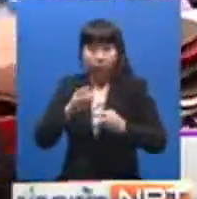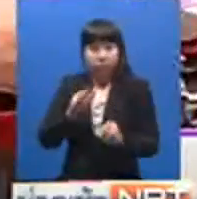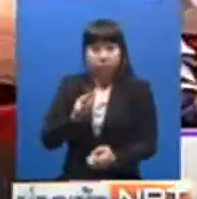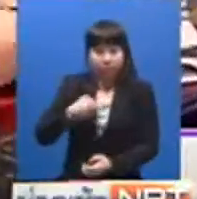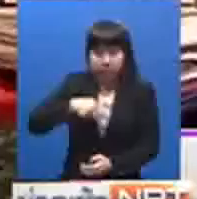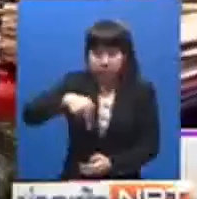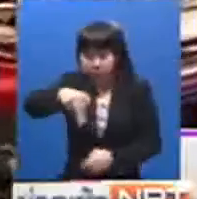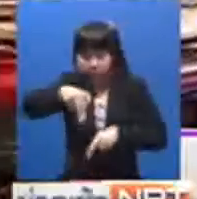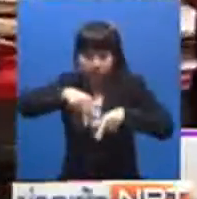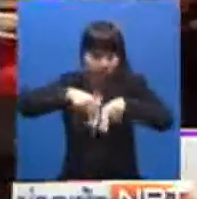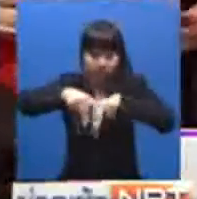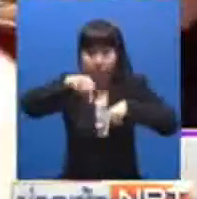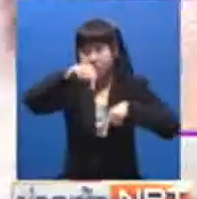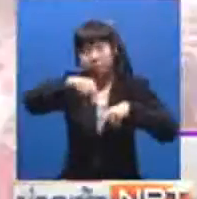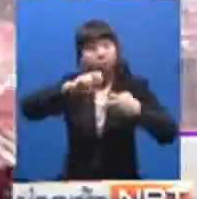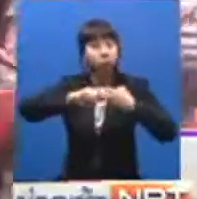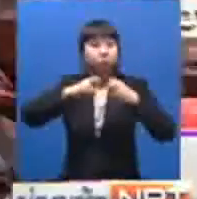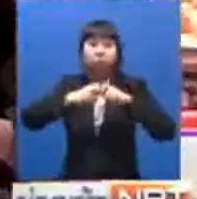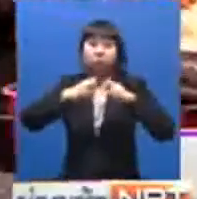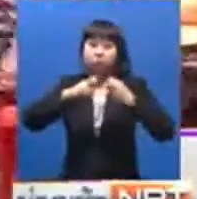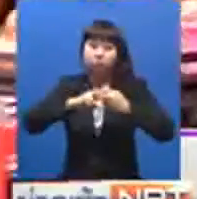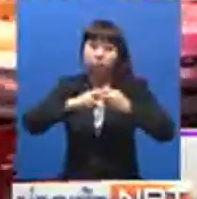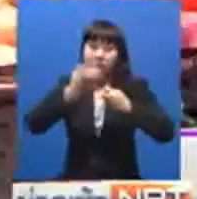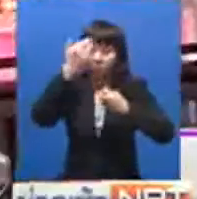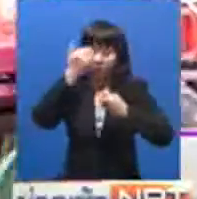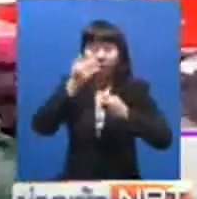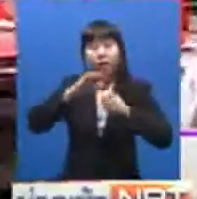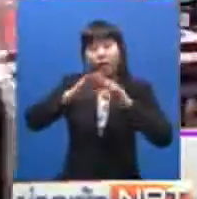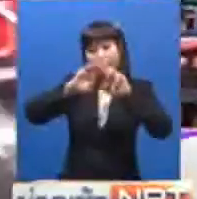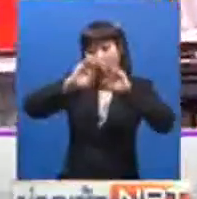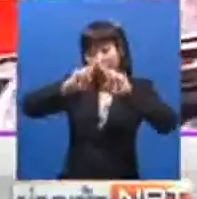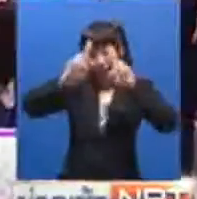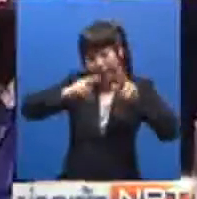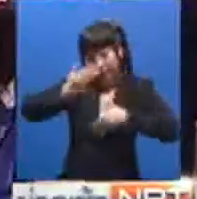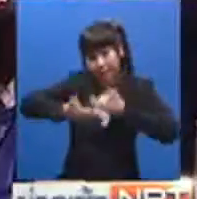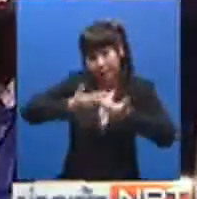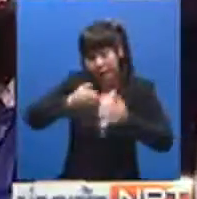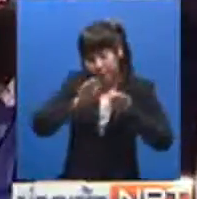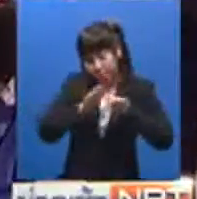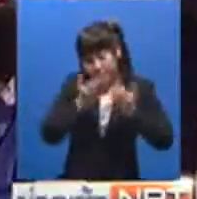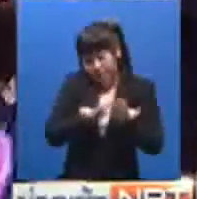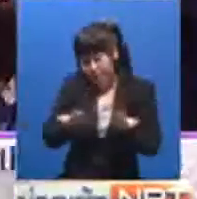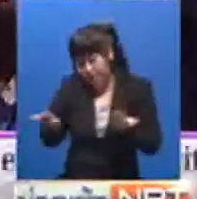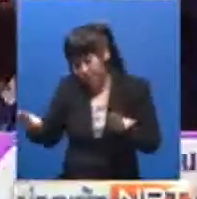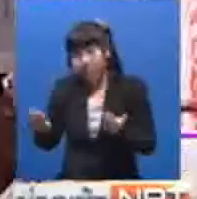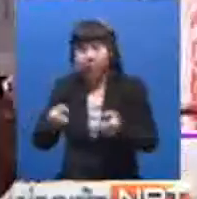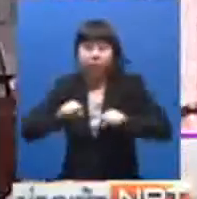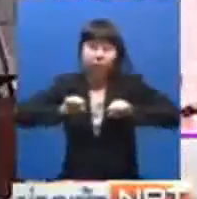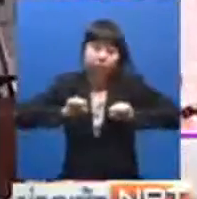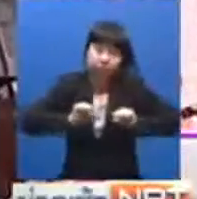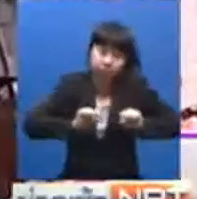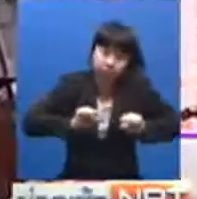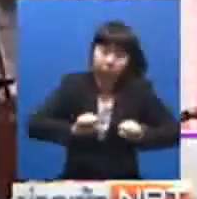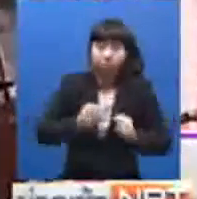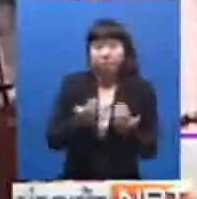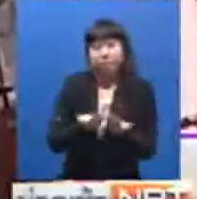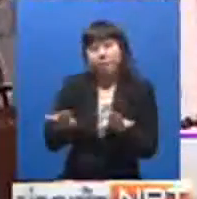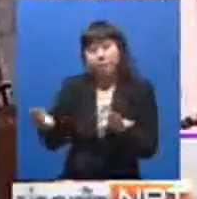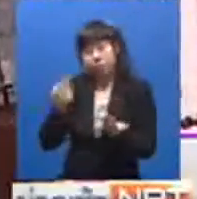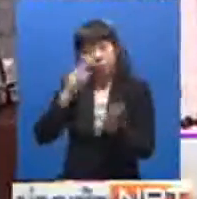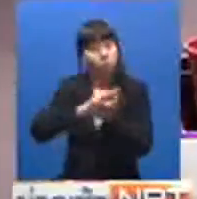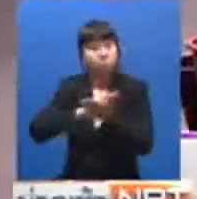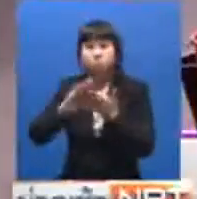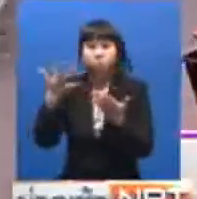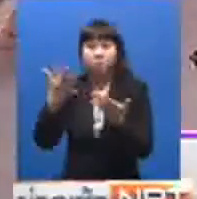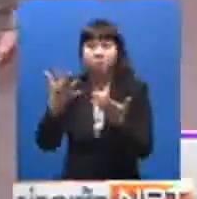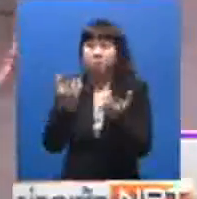เดินทางบนถนนสายนี้เพราะจากการตั้งแผงค้าของผู้ค้าทั้งรถเข็นแผงลอยที่มีการตั้งร้านอย่างไม่เป็นระเบียบ